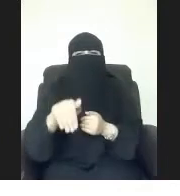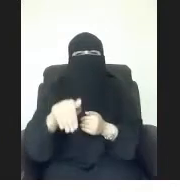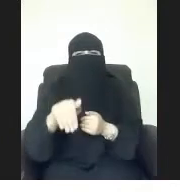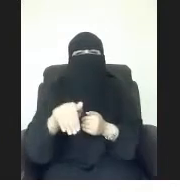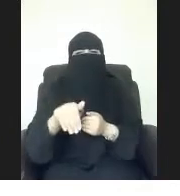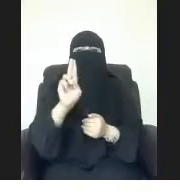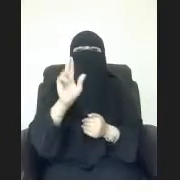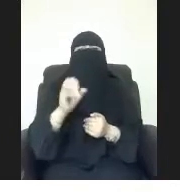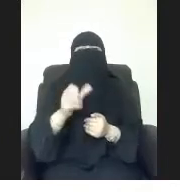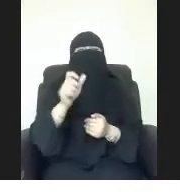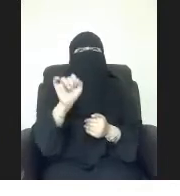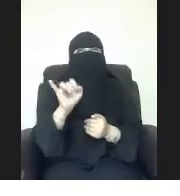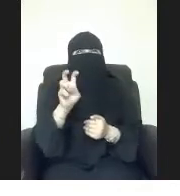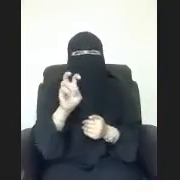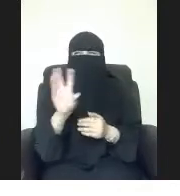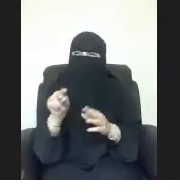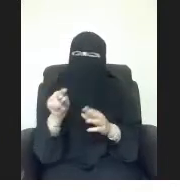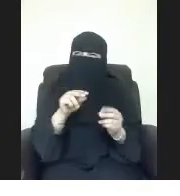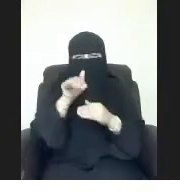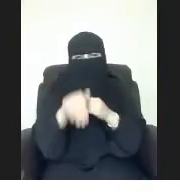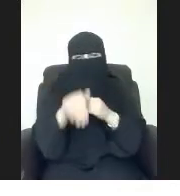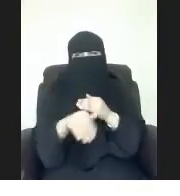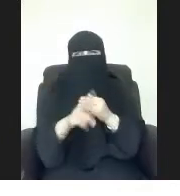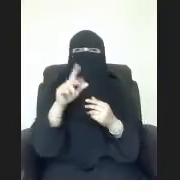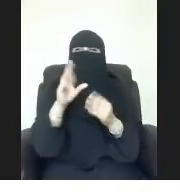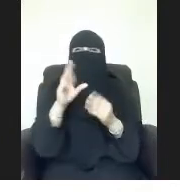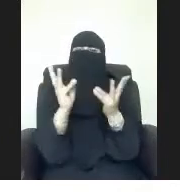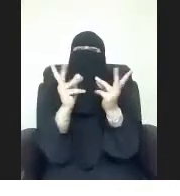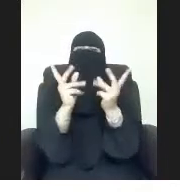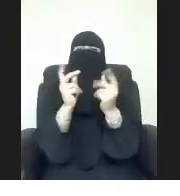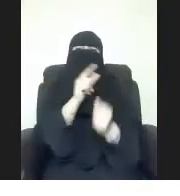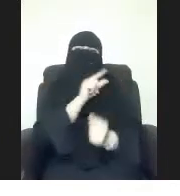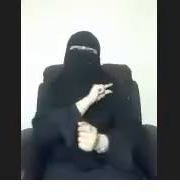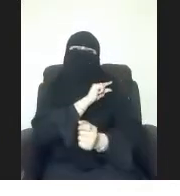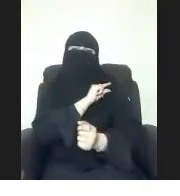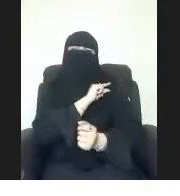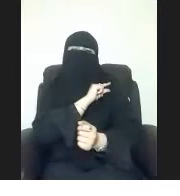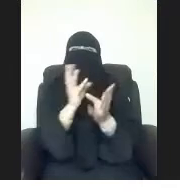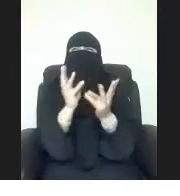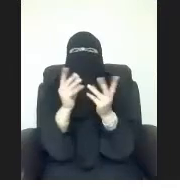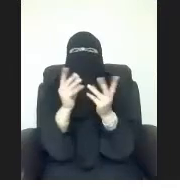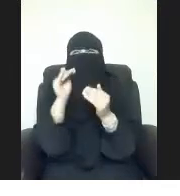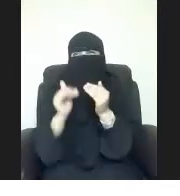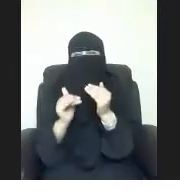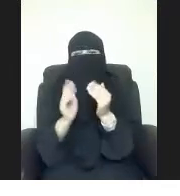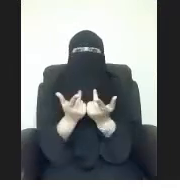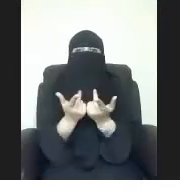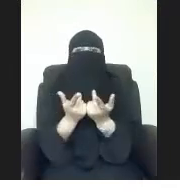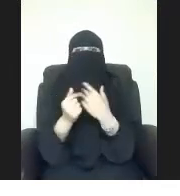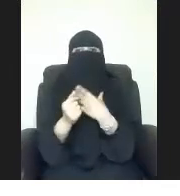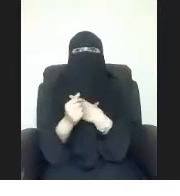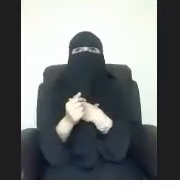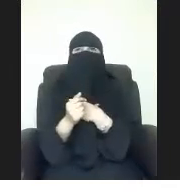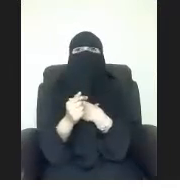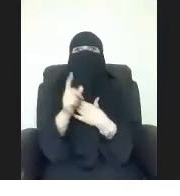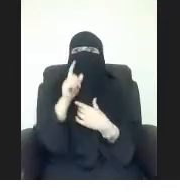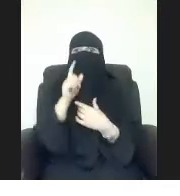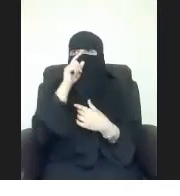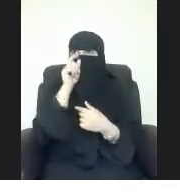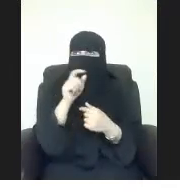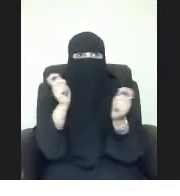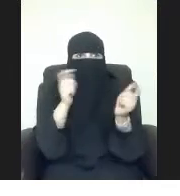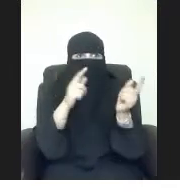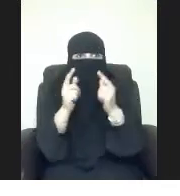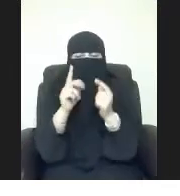مملكتنا الغالية، لكن عدد الطلاب قليل، وبدلا من يعني وجود عدد كبير